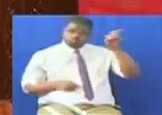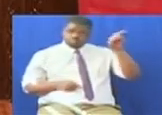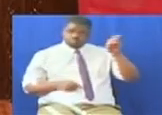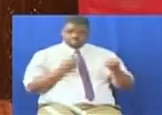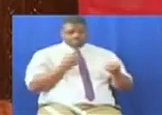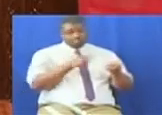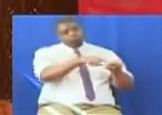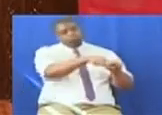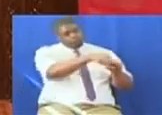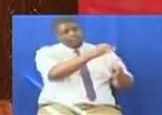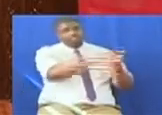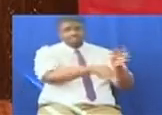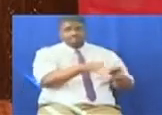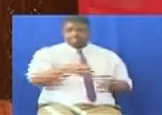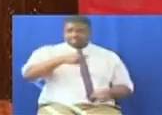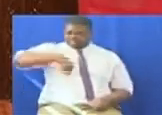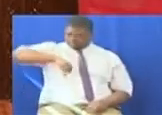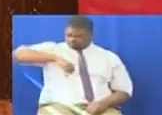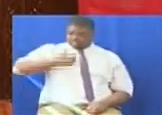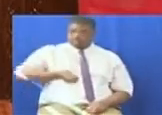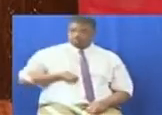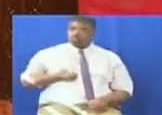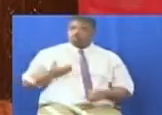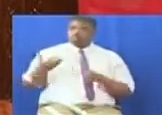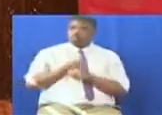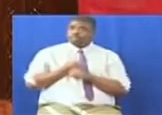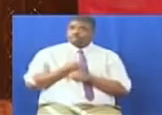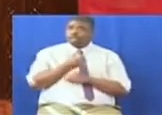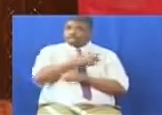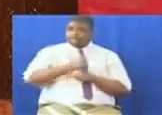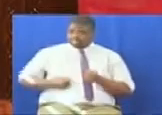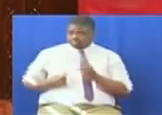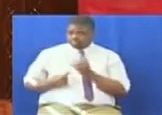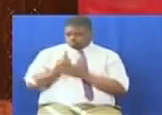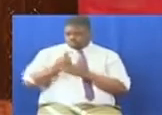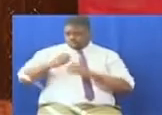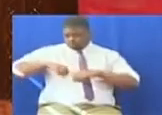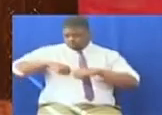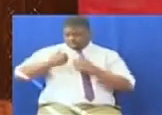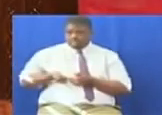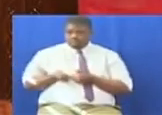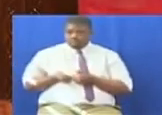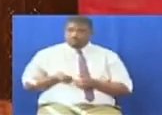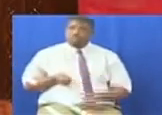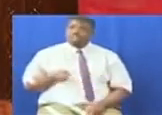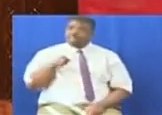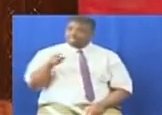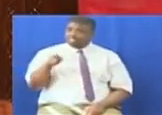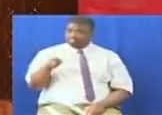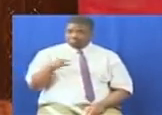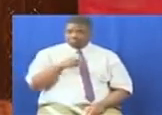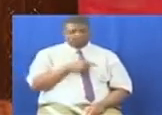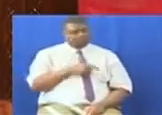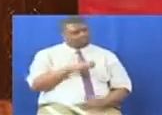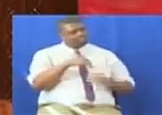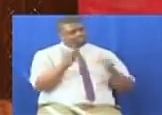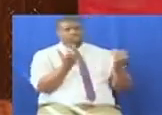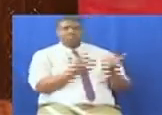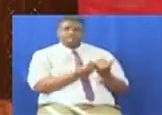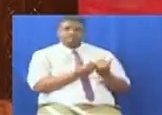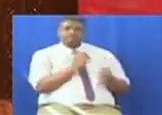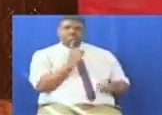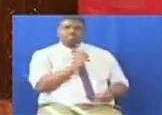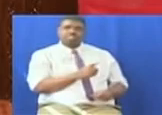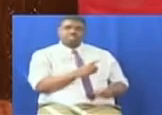Sisi tunapata rais kutokana na watu wetu waliozaliwa humu ndani. Sasa hivyo vyama vinapopanga rais atoke nje, aagizwe aje kutawala Tanzania,